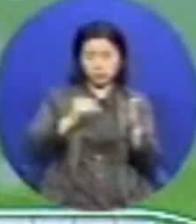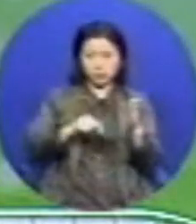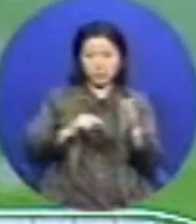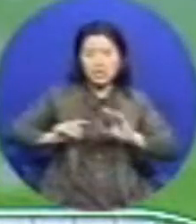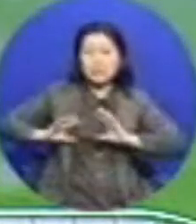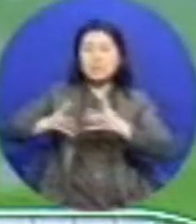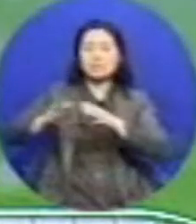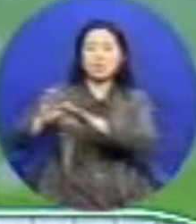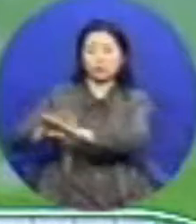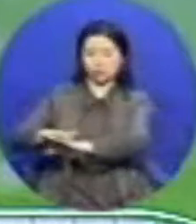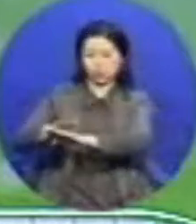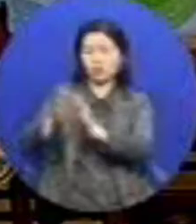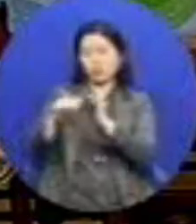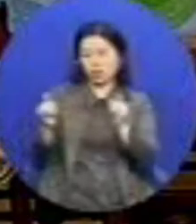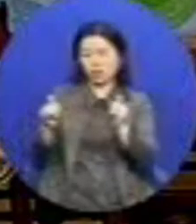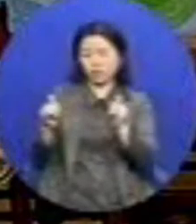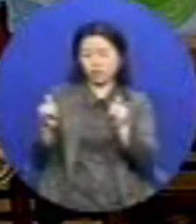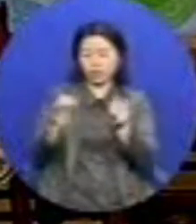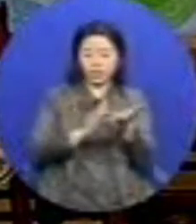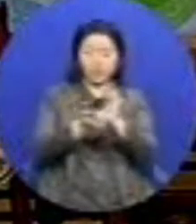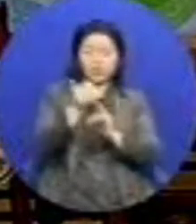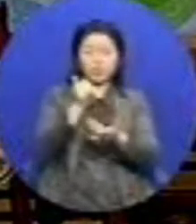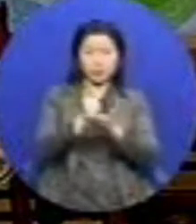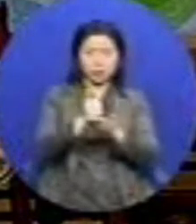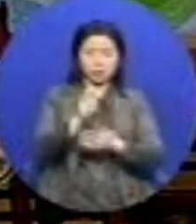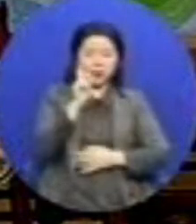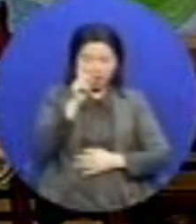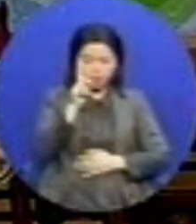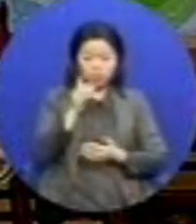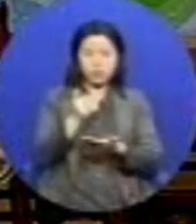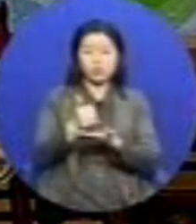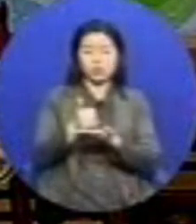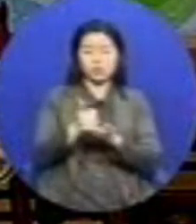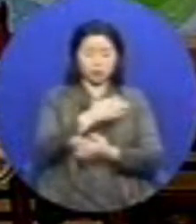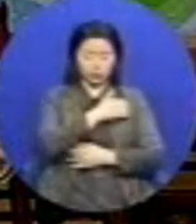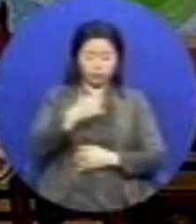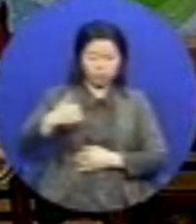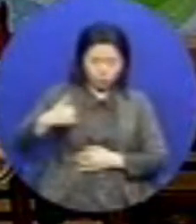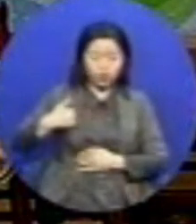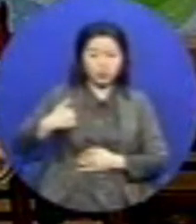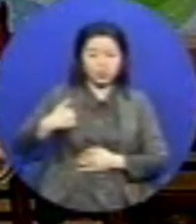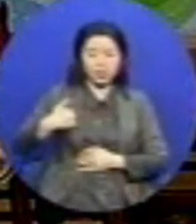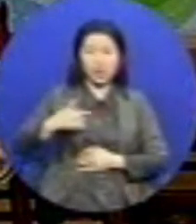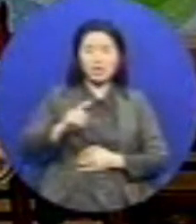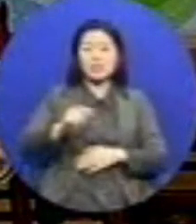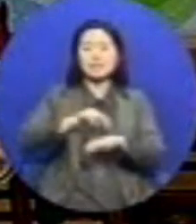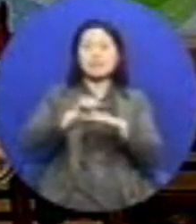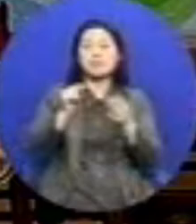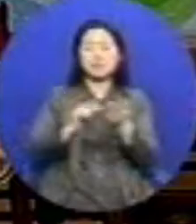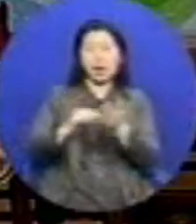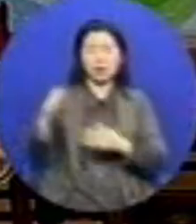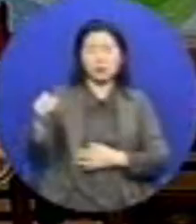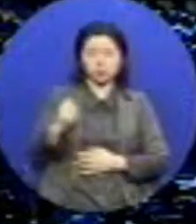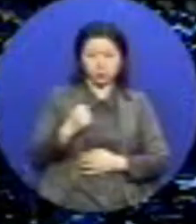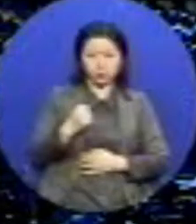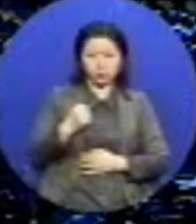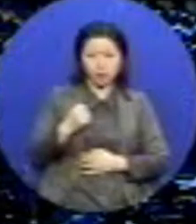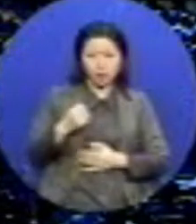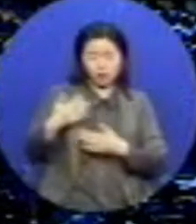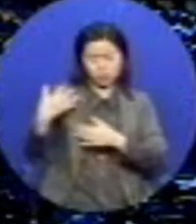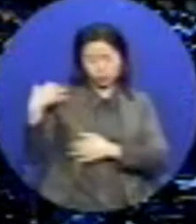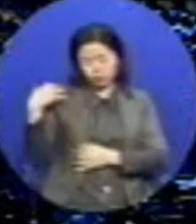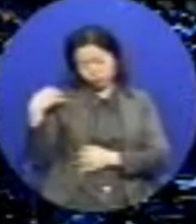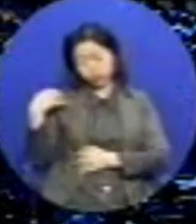예수님 한 분이면 충분합니다 이런 믿음으로 신앙생활 하라고 하면 부담스러워하는 분들이 지금도